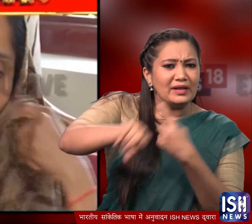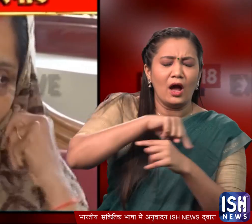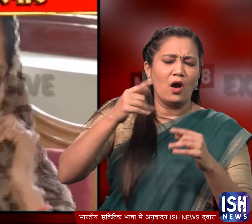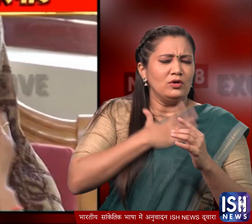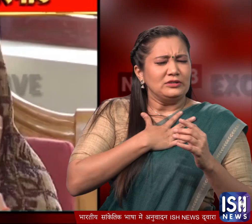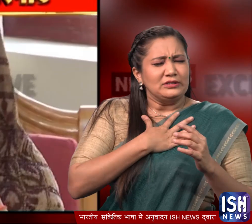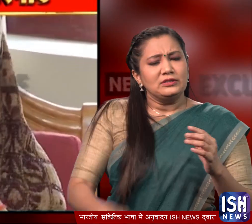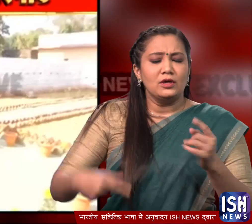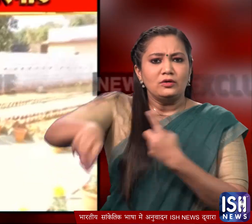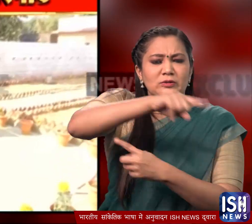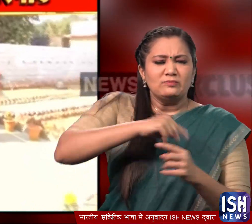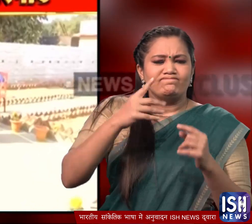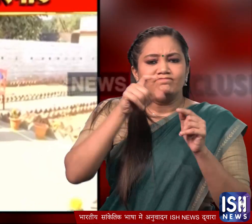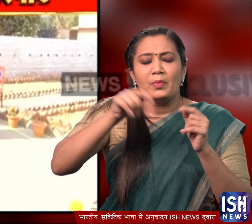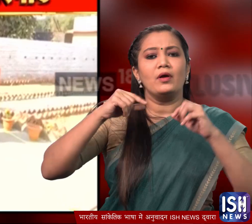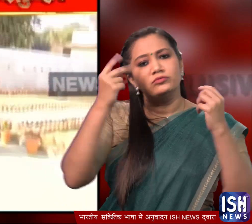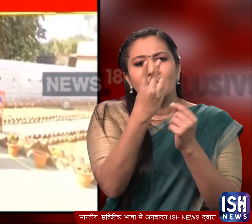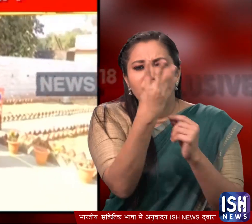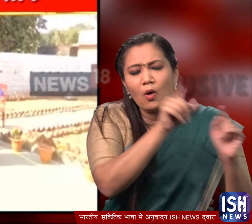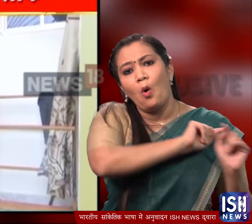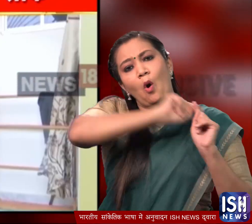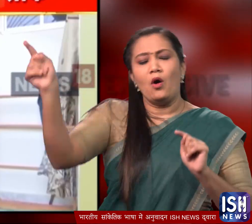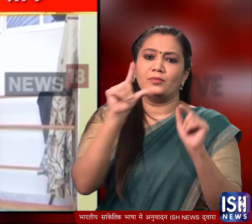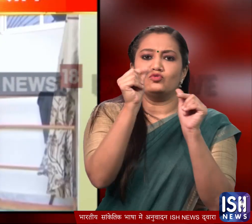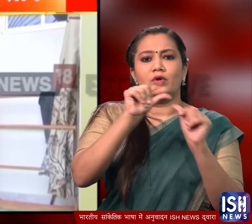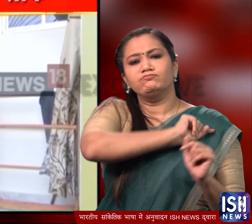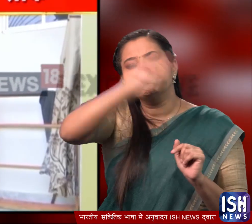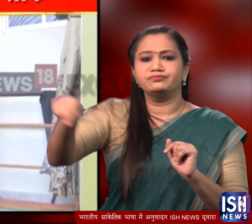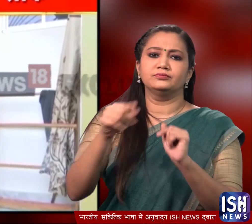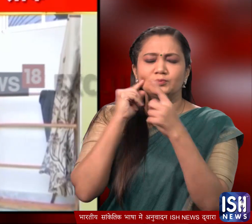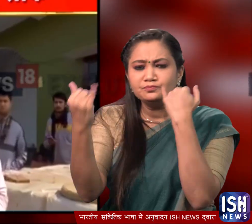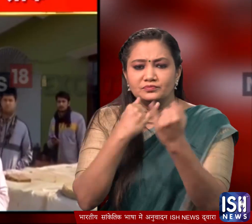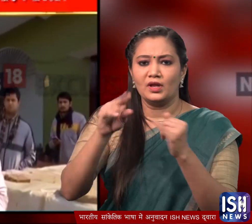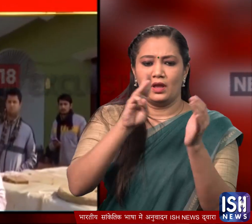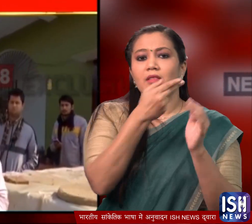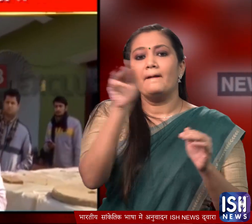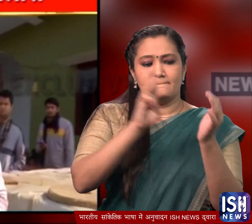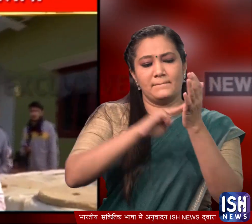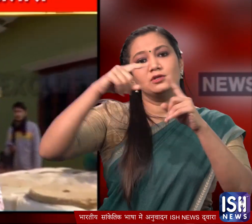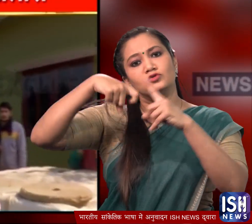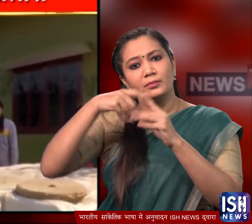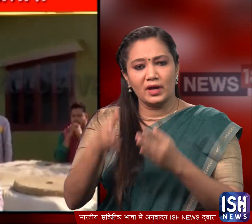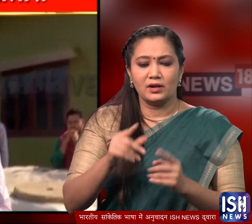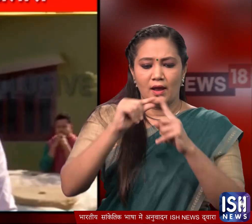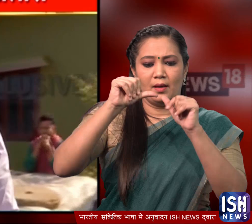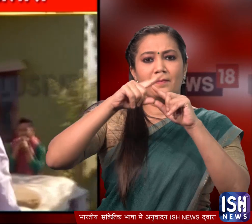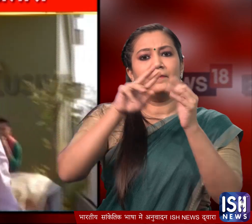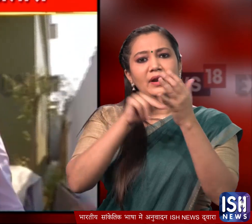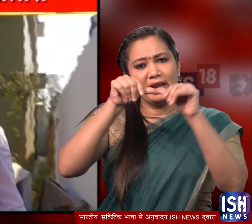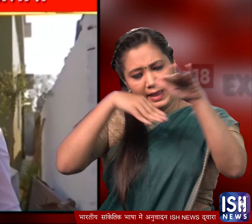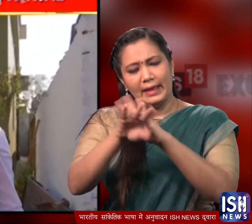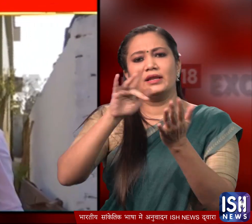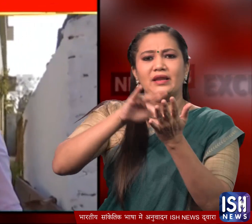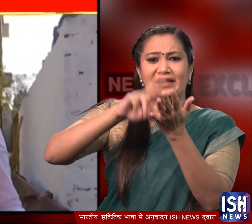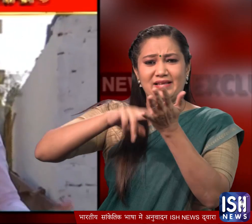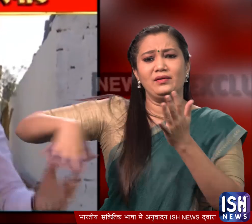उनके परिवार में मातम पसर गया और घर के कुछ लोग उनकी तलाश में तुरंत उत्तराखंड के लिए रवाना हो गए। मनीष कुमार जो पटना के निसरपुरा